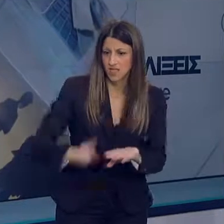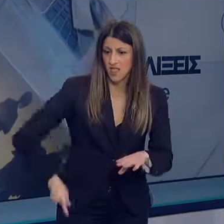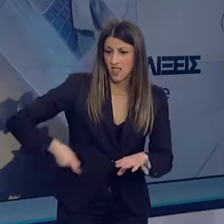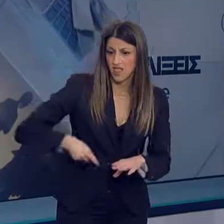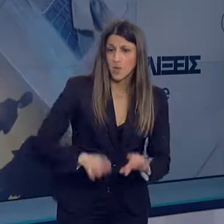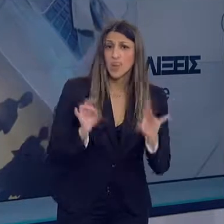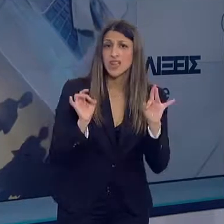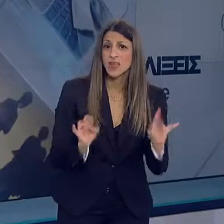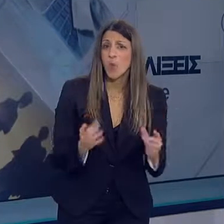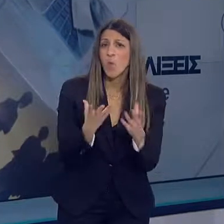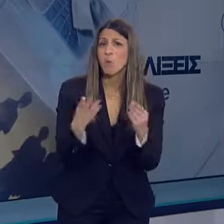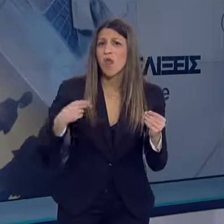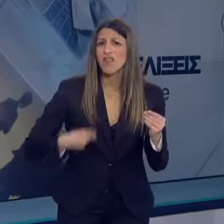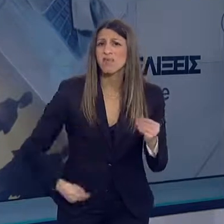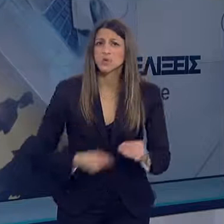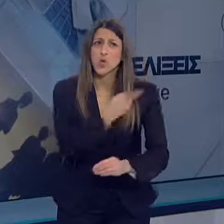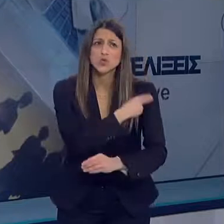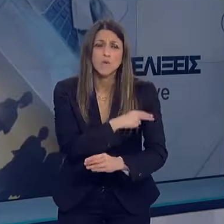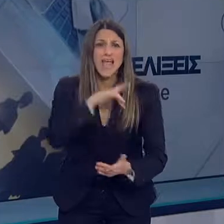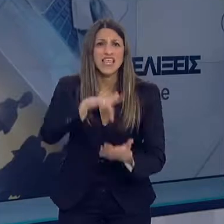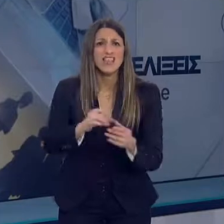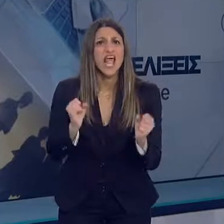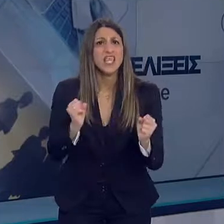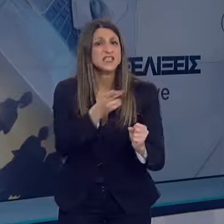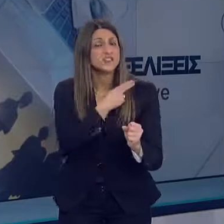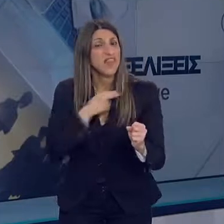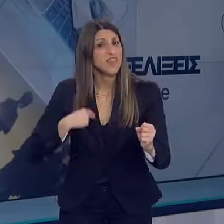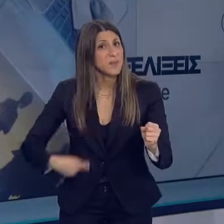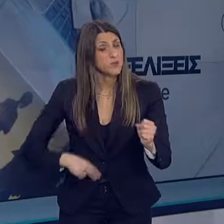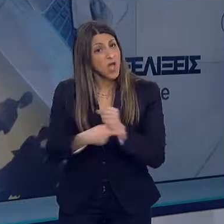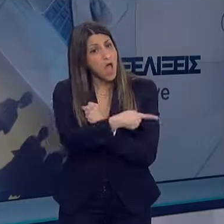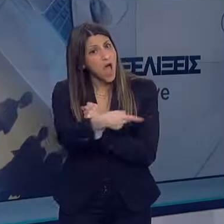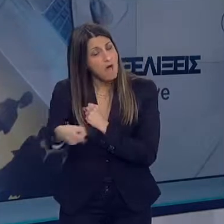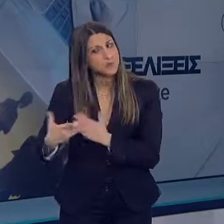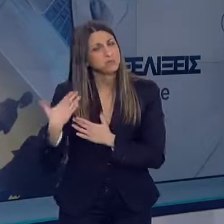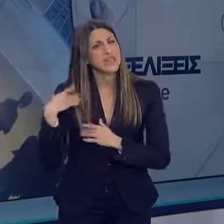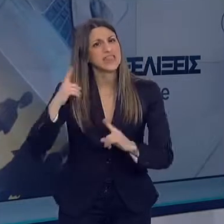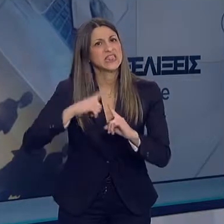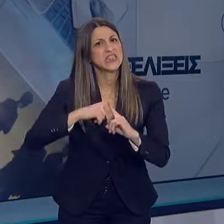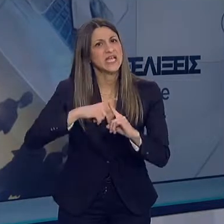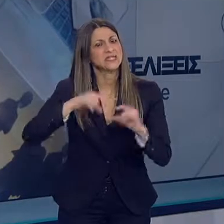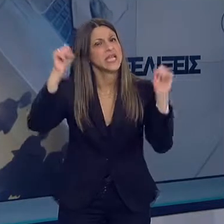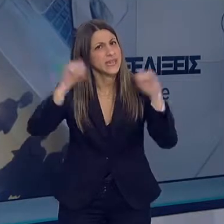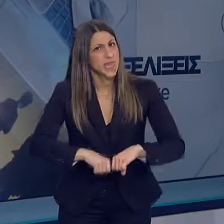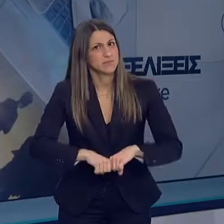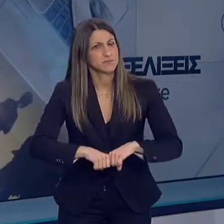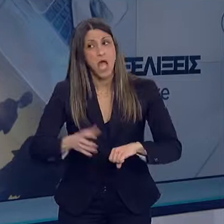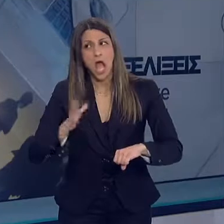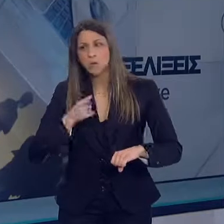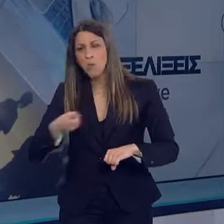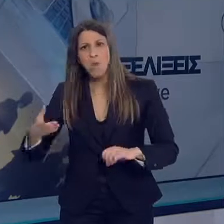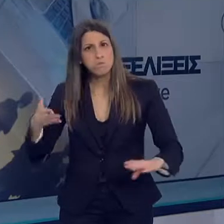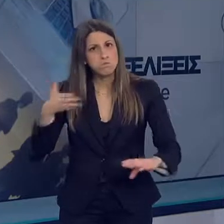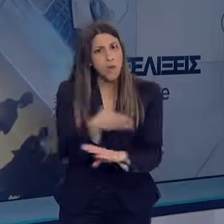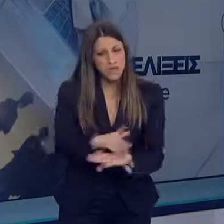χώρα, κέντρα υγείας, νοσοκομεία που μπορεί να διεξαχθεί αυτό το τεστ και βεβαίως χωρίς κόστος